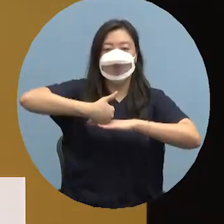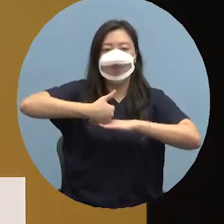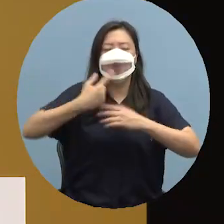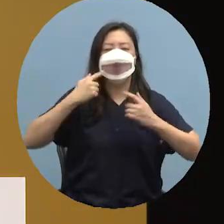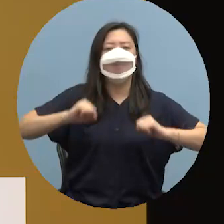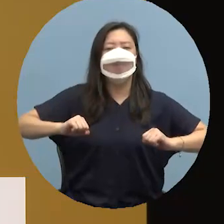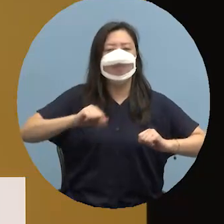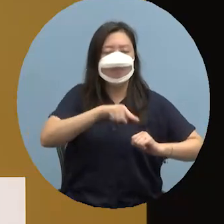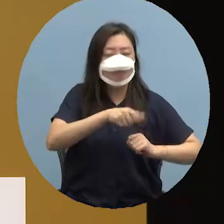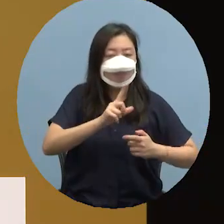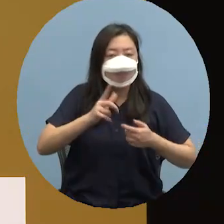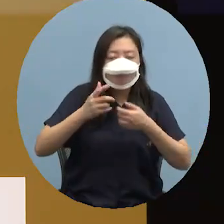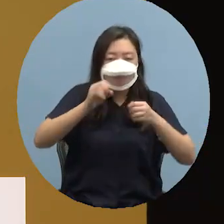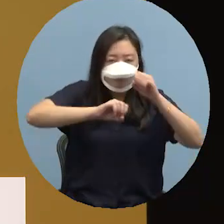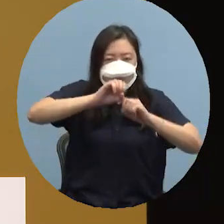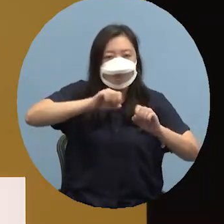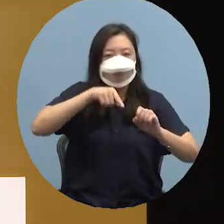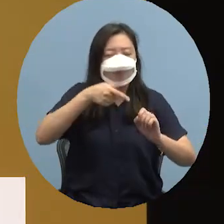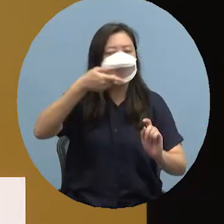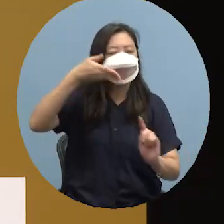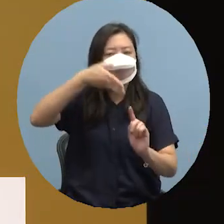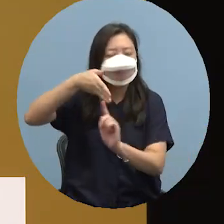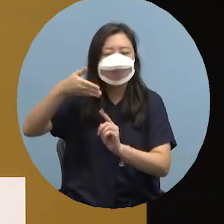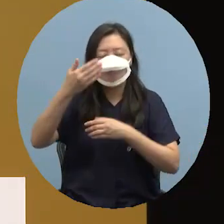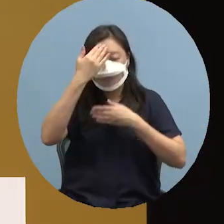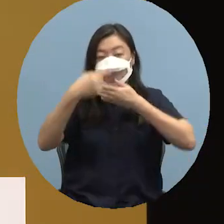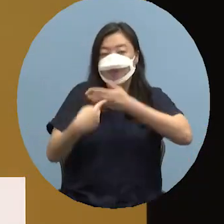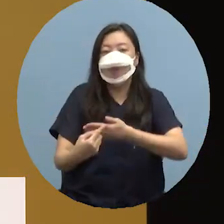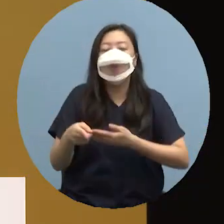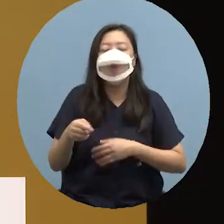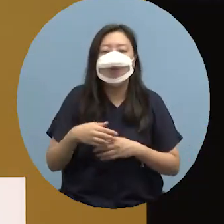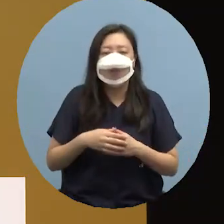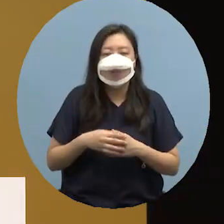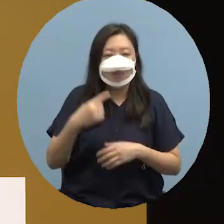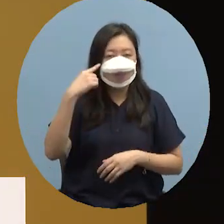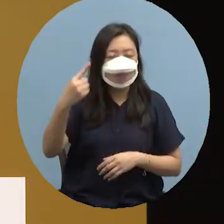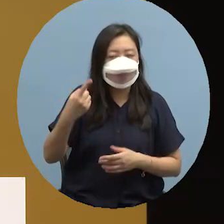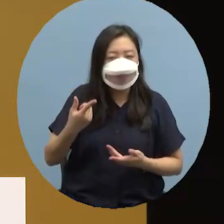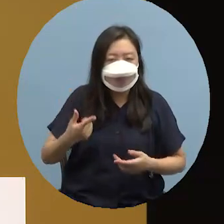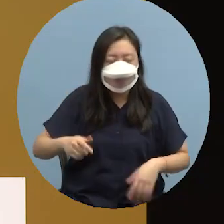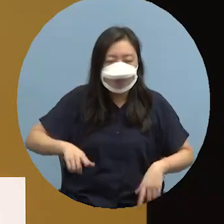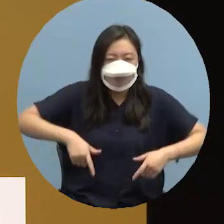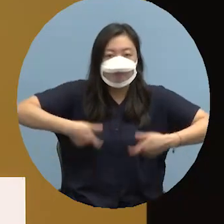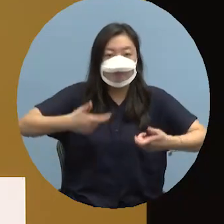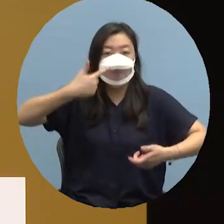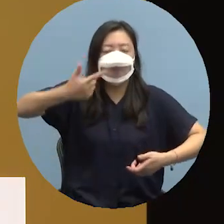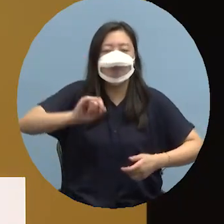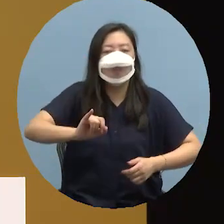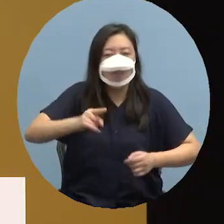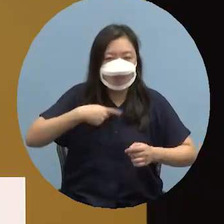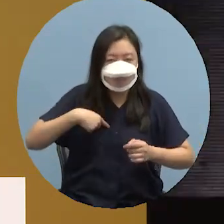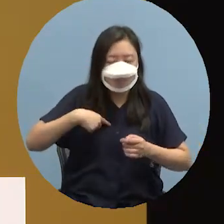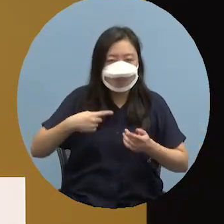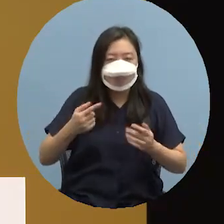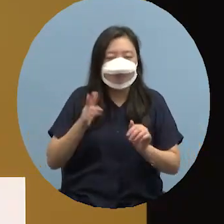持以科學為本、精準抗疫為原則，務求以最低的社會成本達至最大